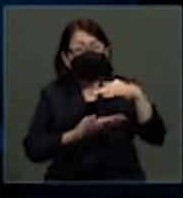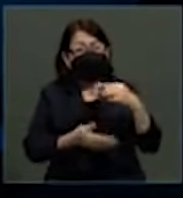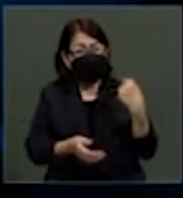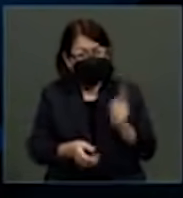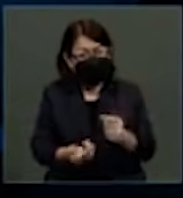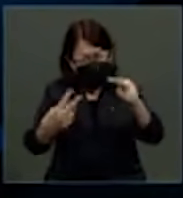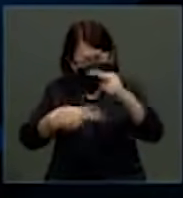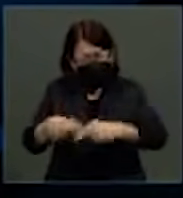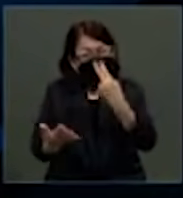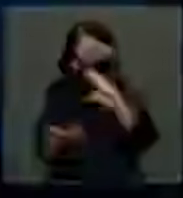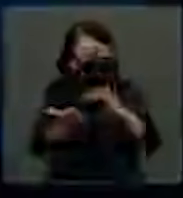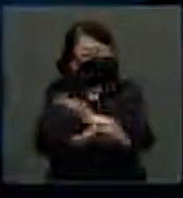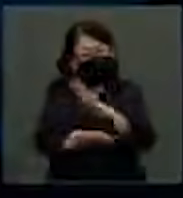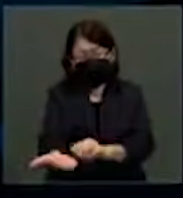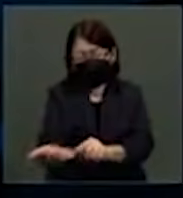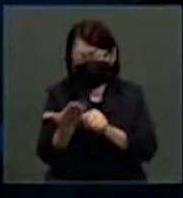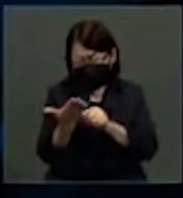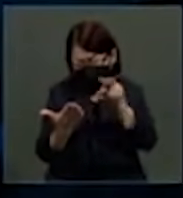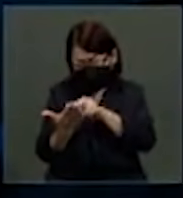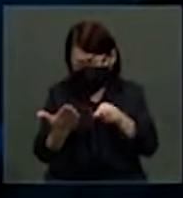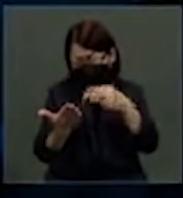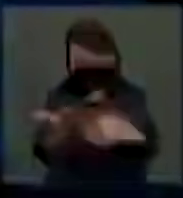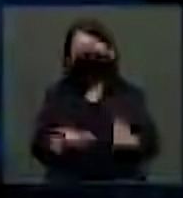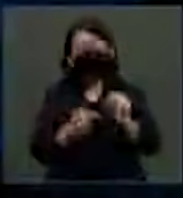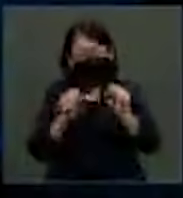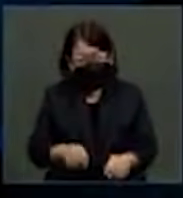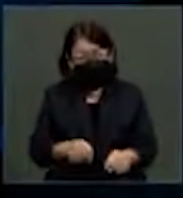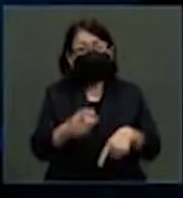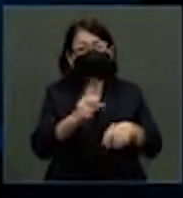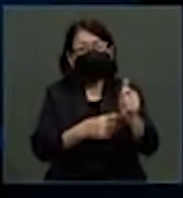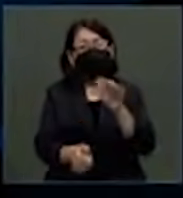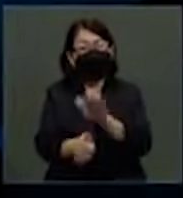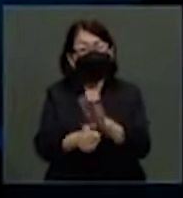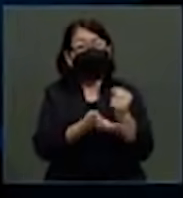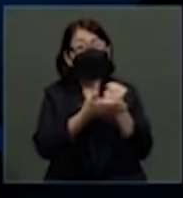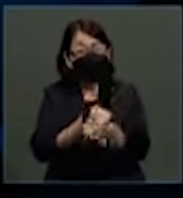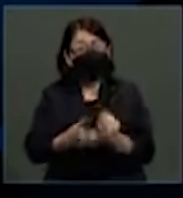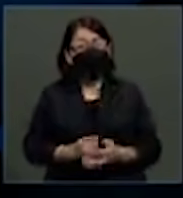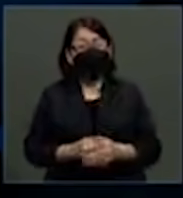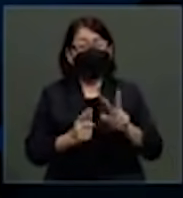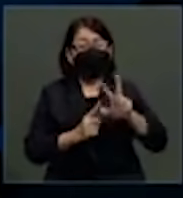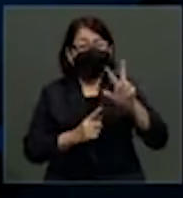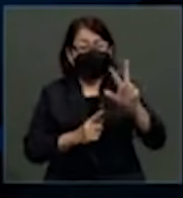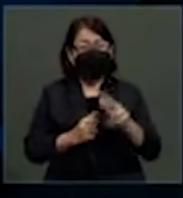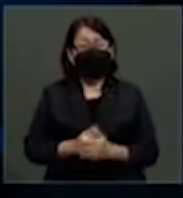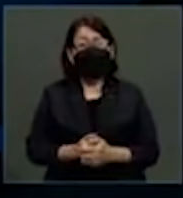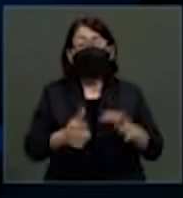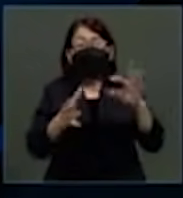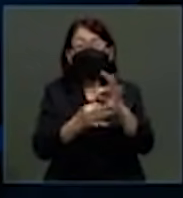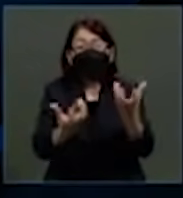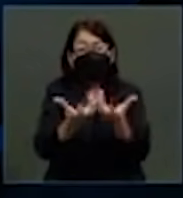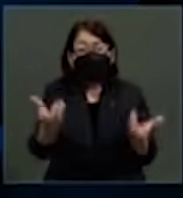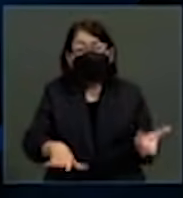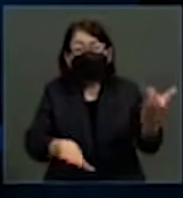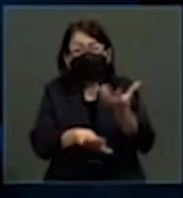างเรื่องเศรษฐกิจก็จะมีการขับเคลื่อนไปการสินค้าเพื่อการส่งออกและนำเข้าถ้ามีใบอนุญาตก็ขอให้ทางเจ้าหน้า